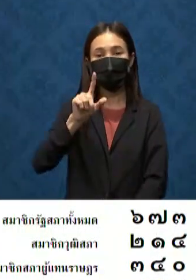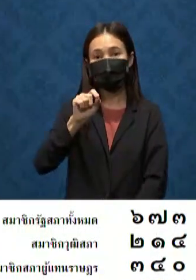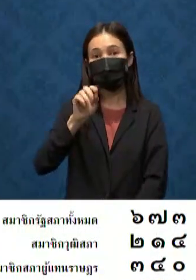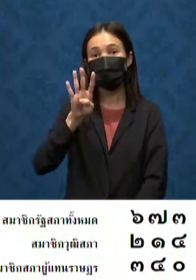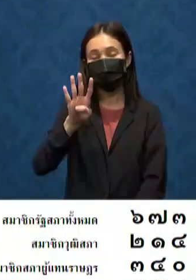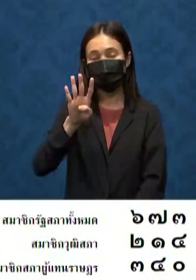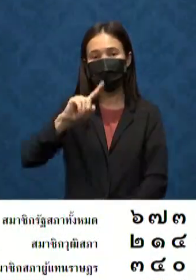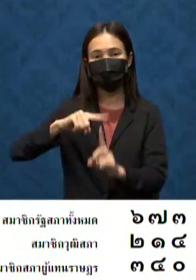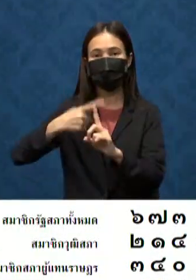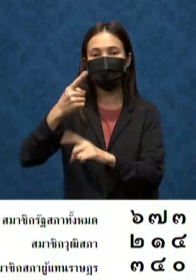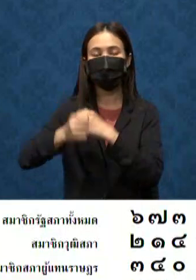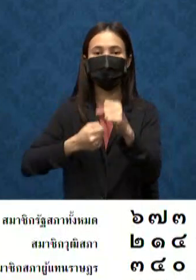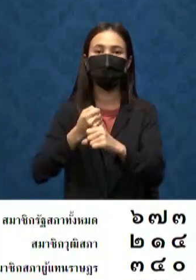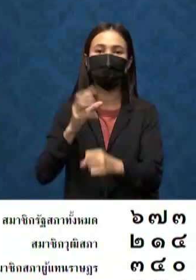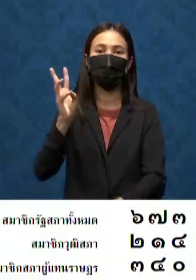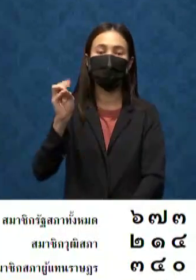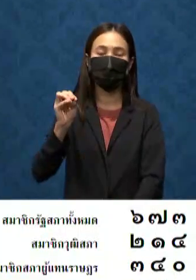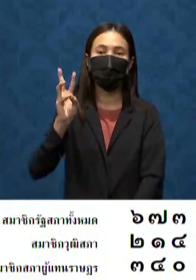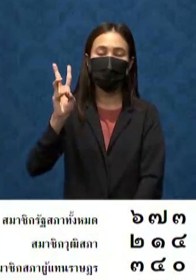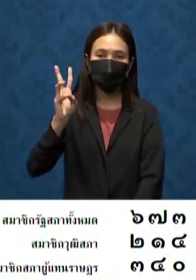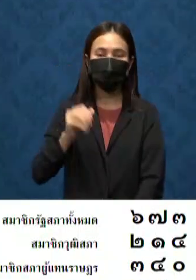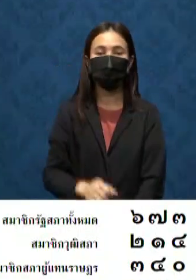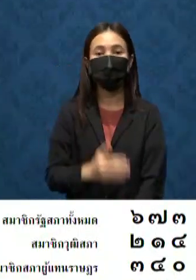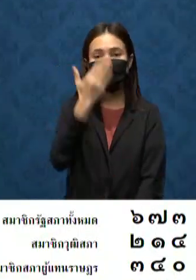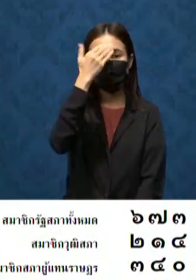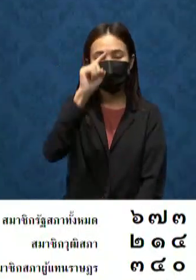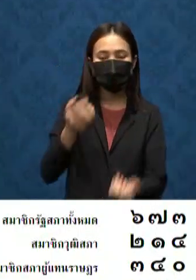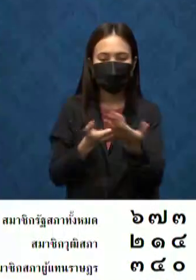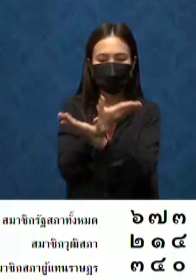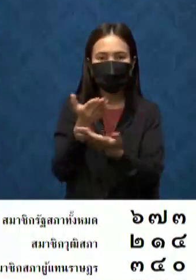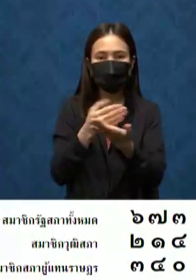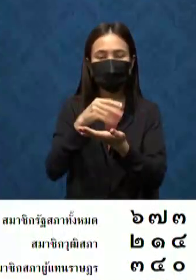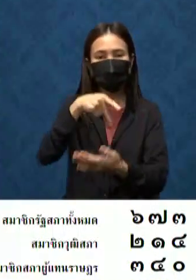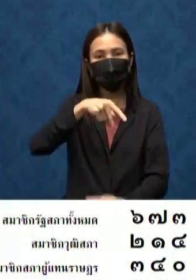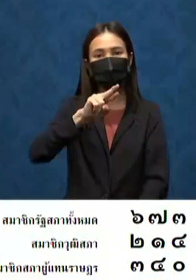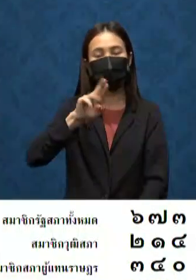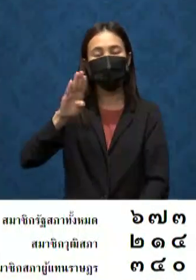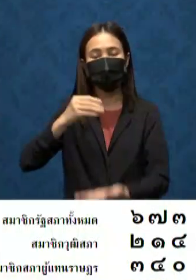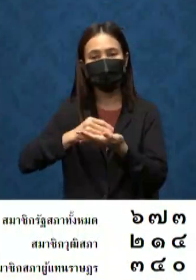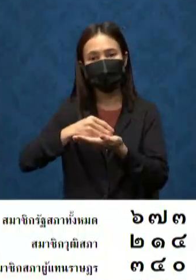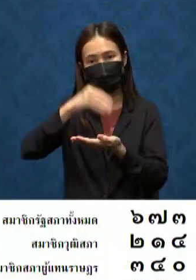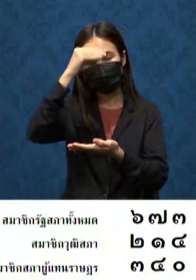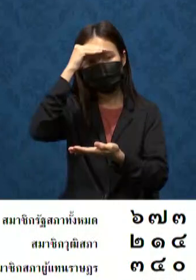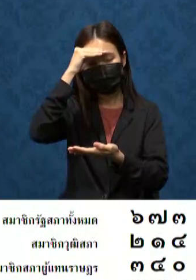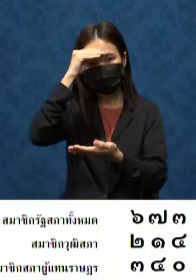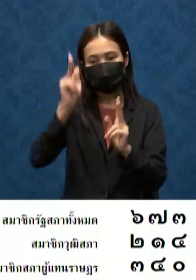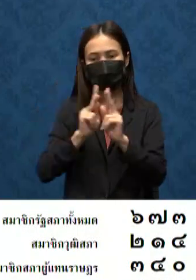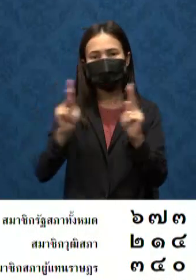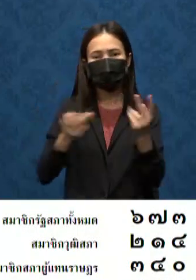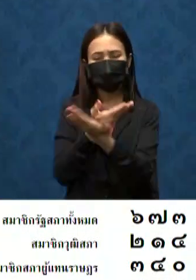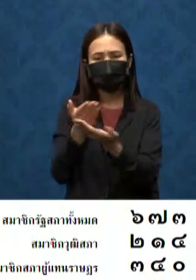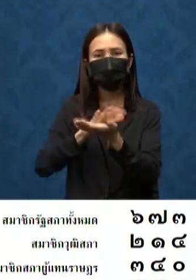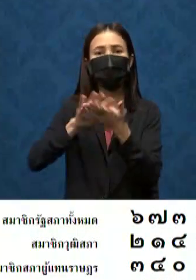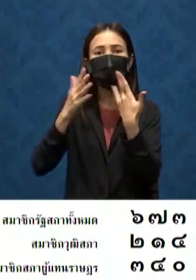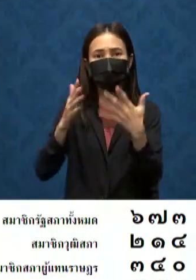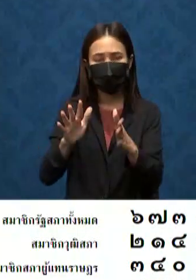มกราคม2566เพื่อพิจารณาร่างไม่จัดการศึกษาแห่งชาติพ.ศซึ่งกรรมาธิการวิสามัญพิจารณาเสร็จ